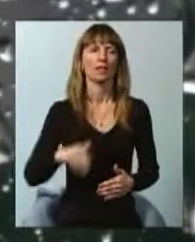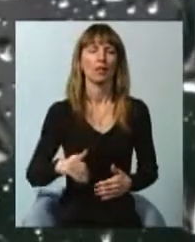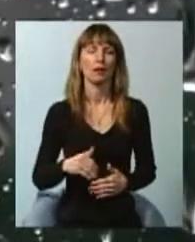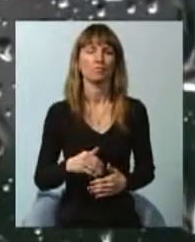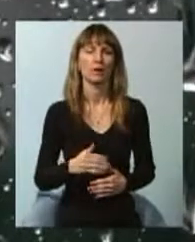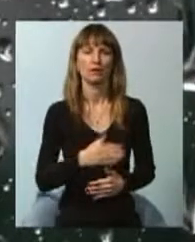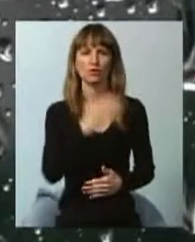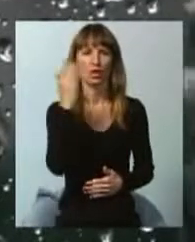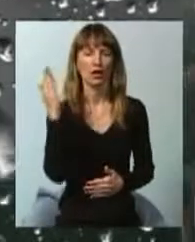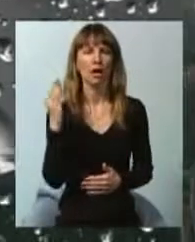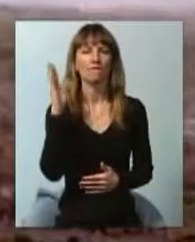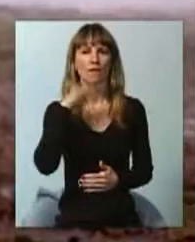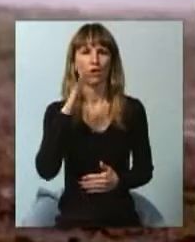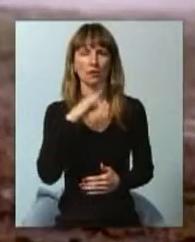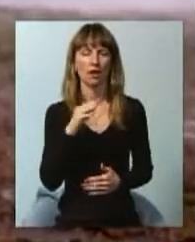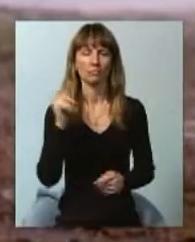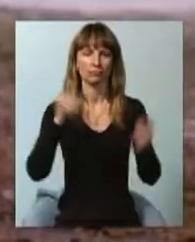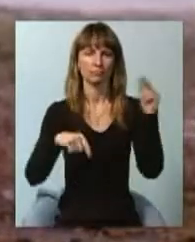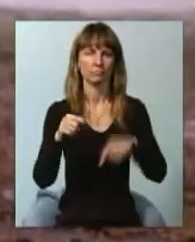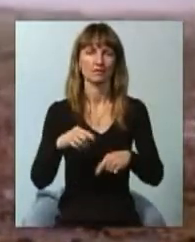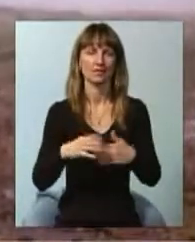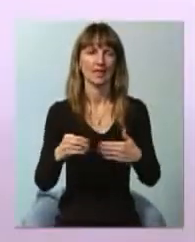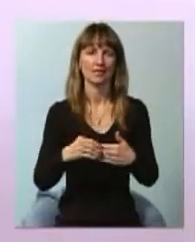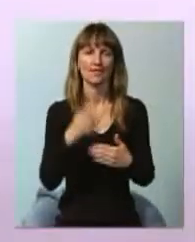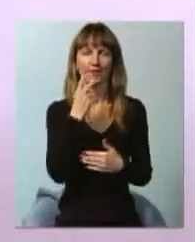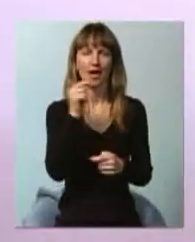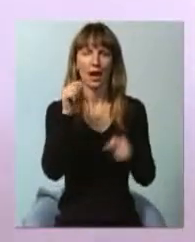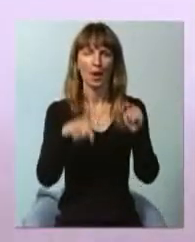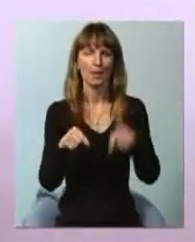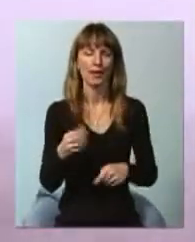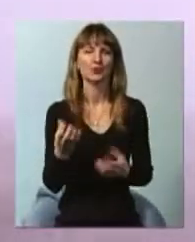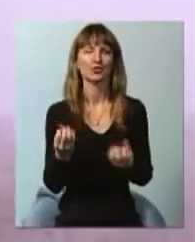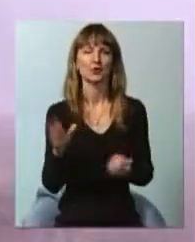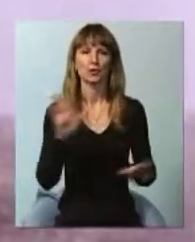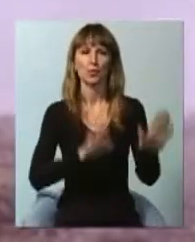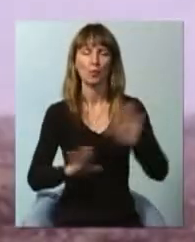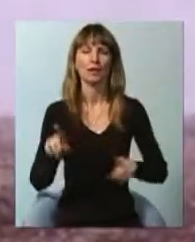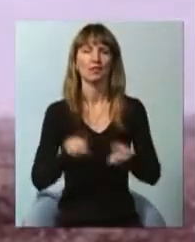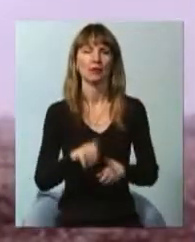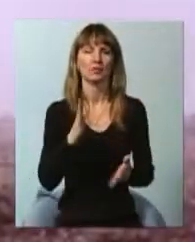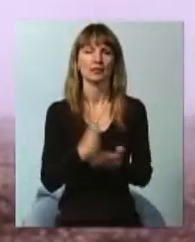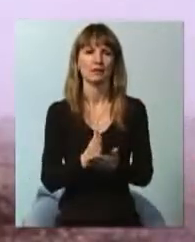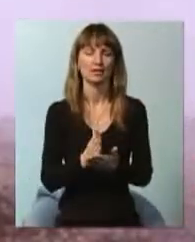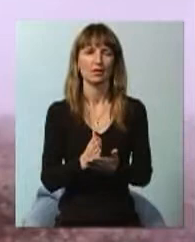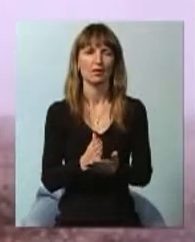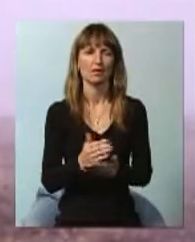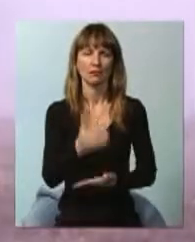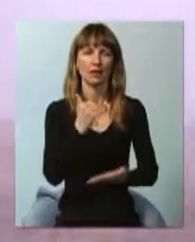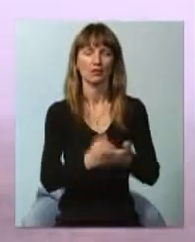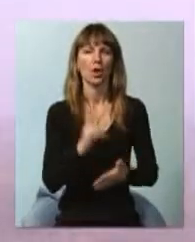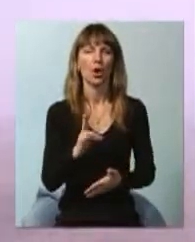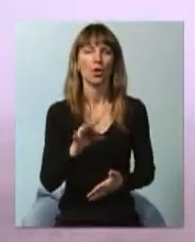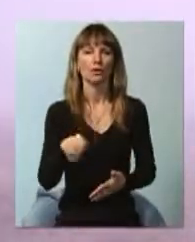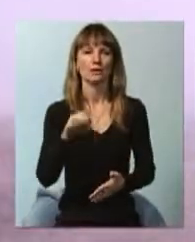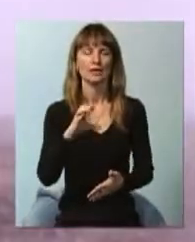шарах атмосфери вода випадає на землю у вигляді крапель. А іще туман також є наслідком конденсації. Водяна